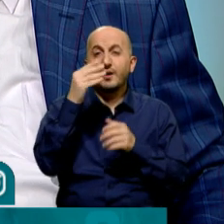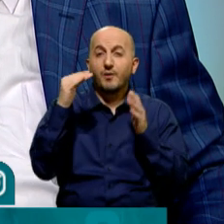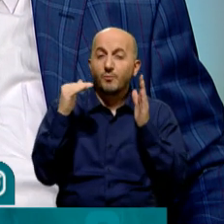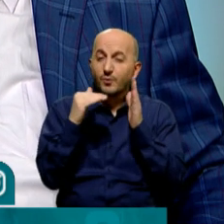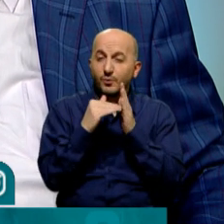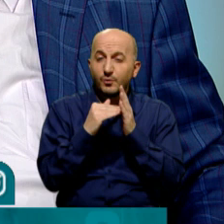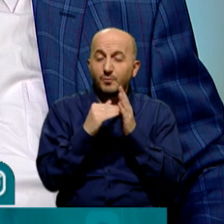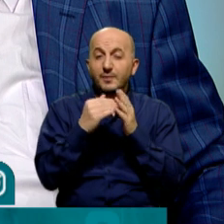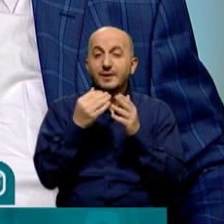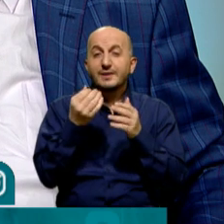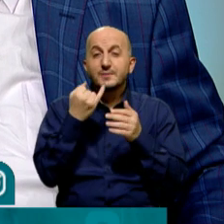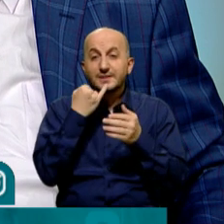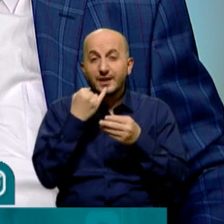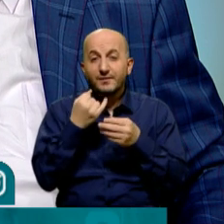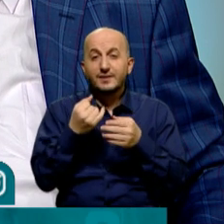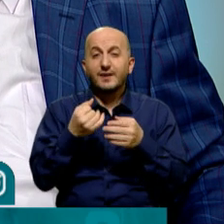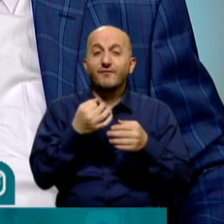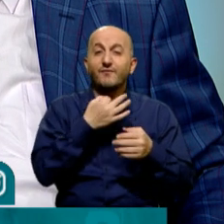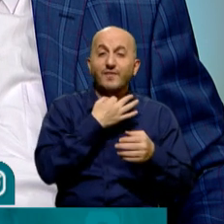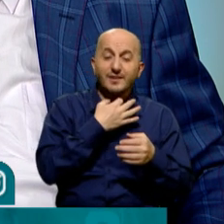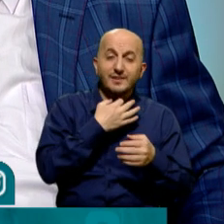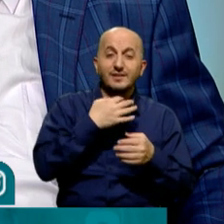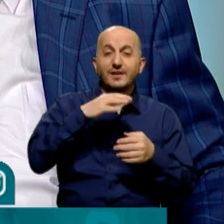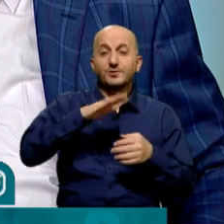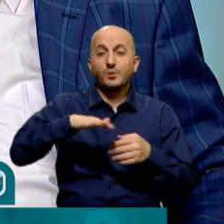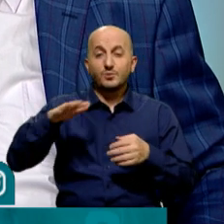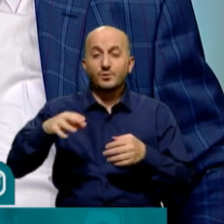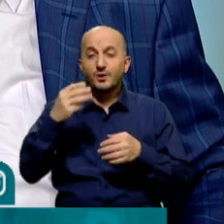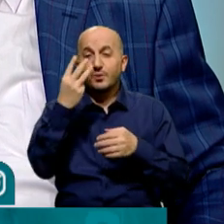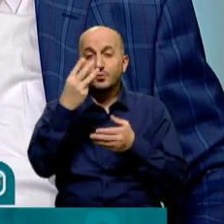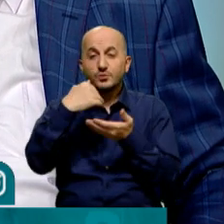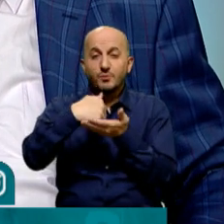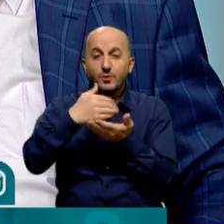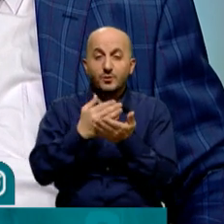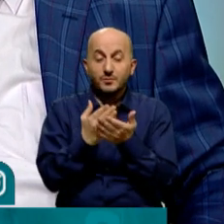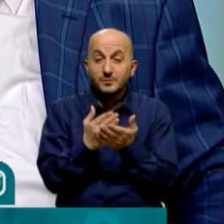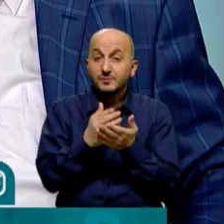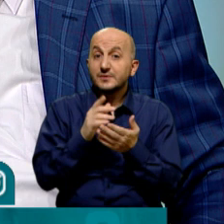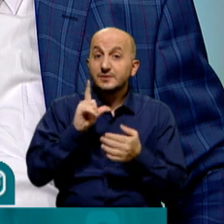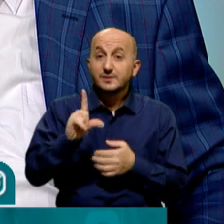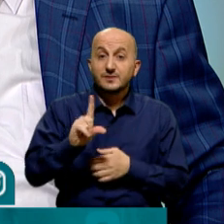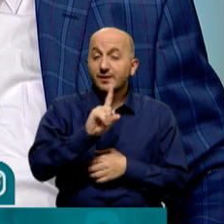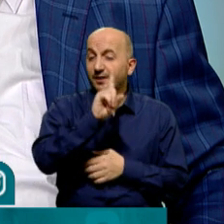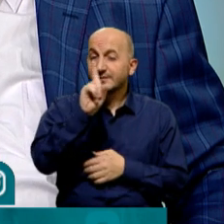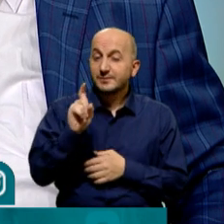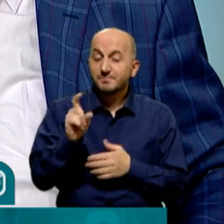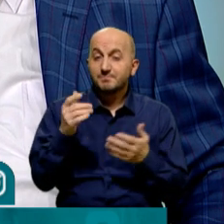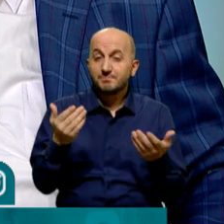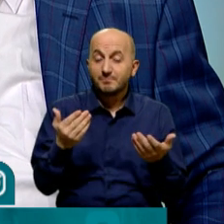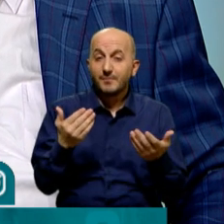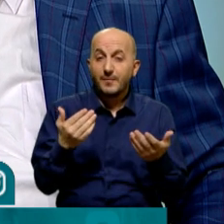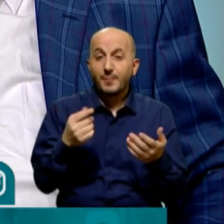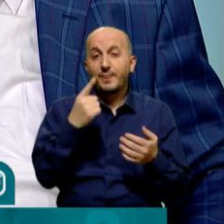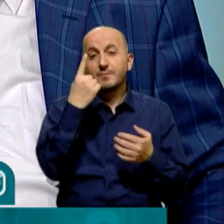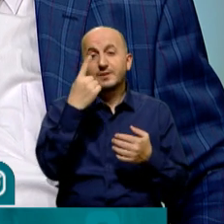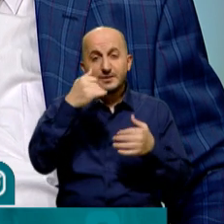ikram, diğeri işte çocuklara şeklinde. Böyle mi yapılması lazım, yoksa birisini